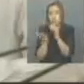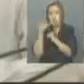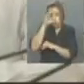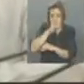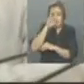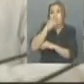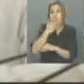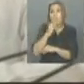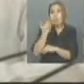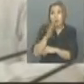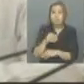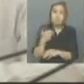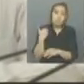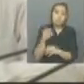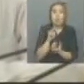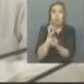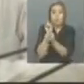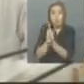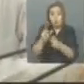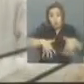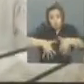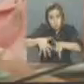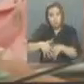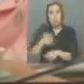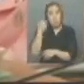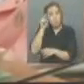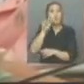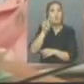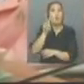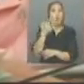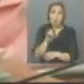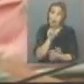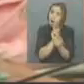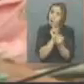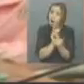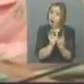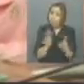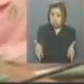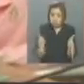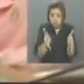ลาในการทำกิจนิมนต์วันละ2ครั้งและห้ามศิษยานุศิษย์เข้าใกล้เกินระยะ2เมตร